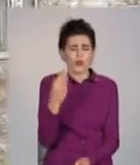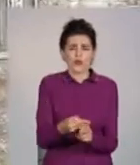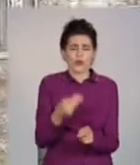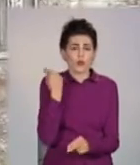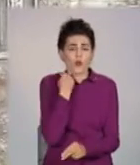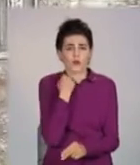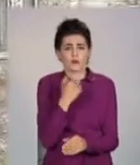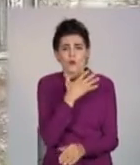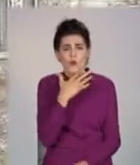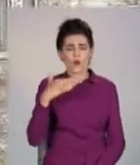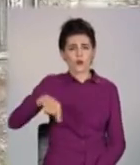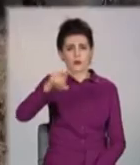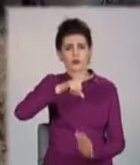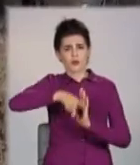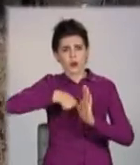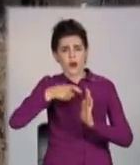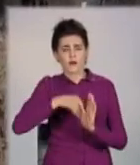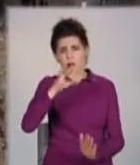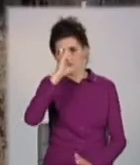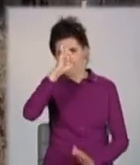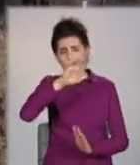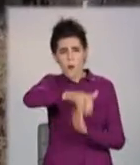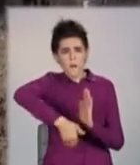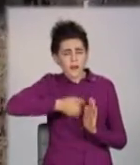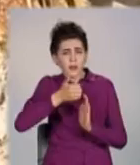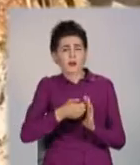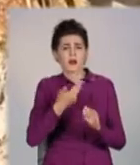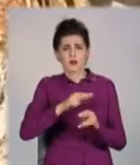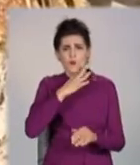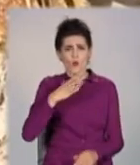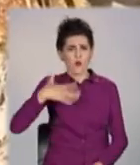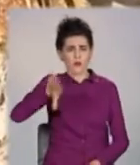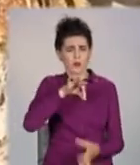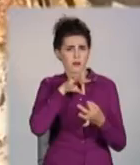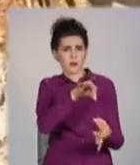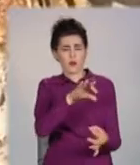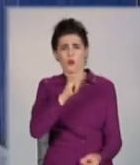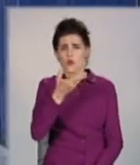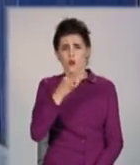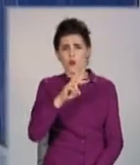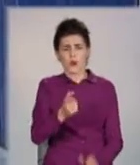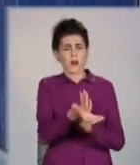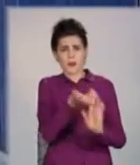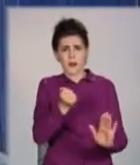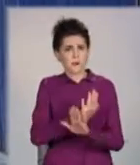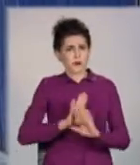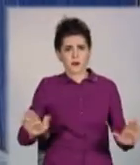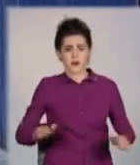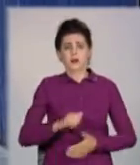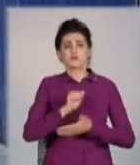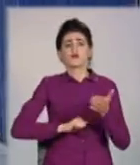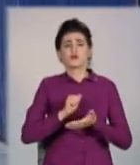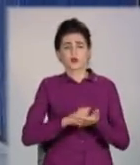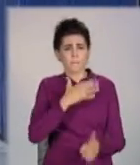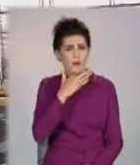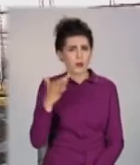на Донеччині, усі державні копальні. Більшість з них уже простоюють, вугілля не добувають. Причин кілька